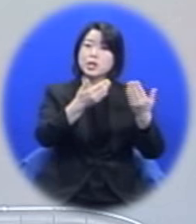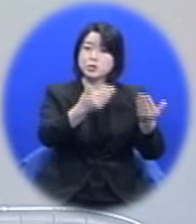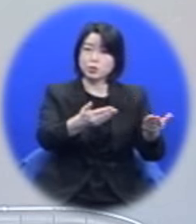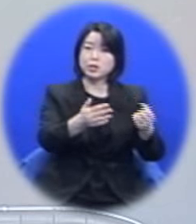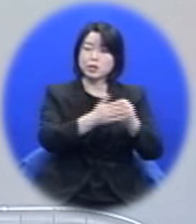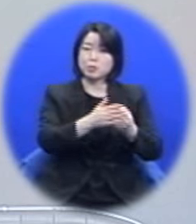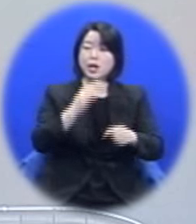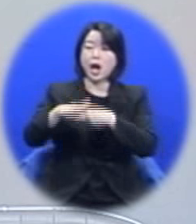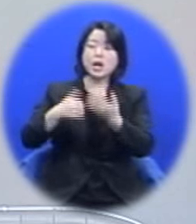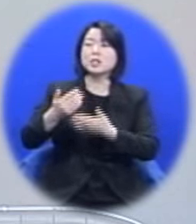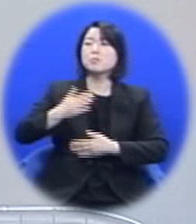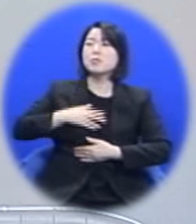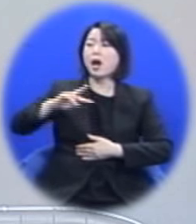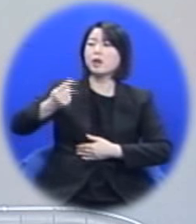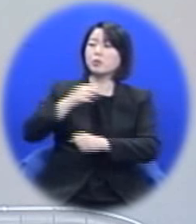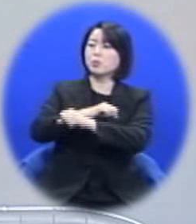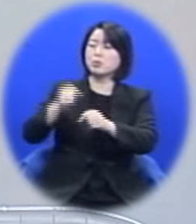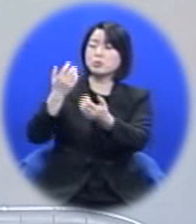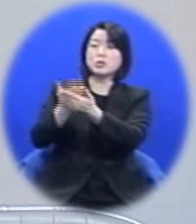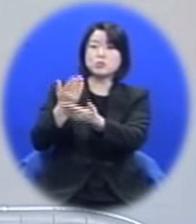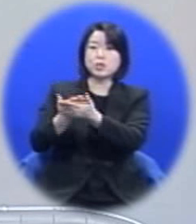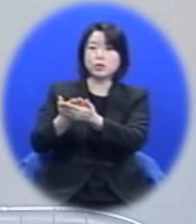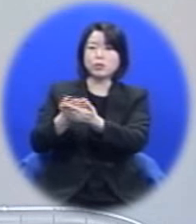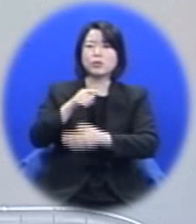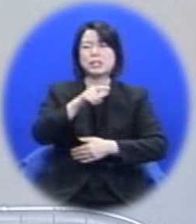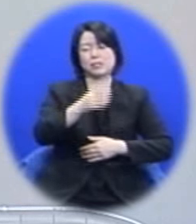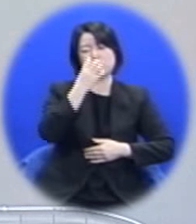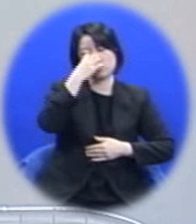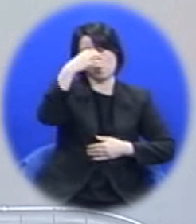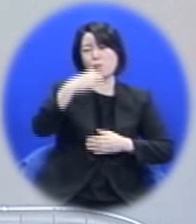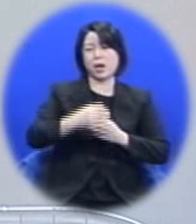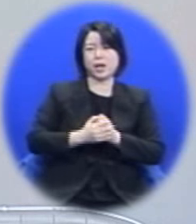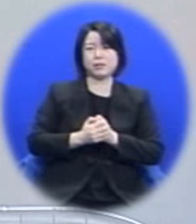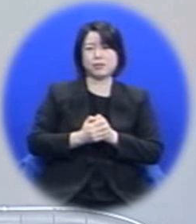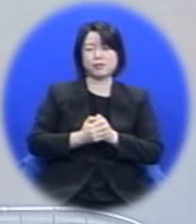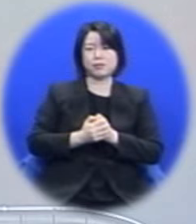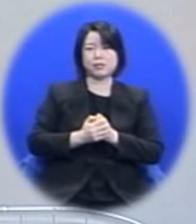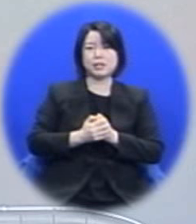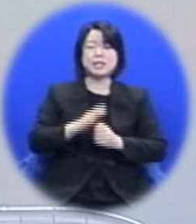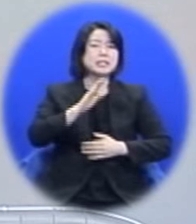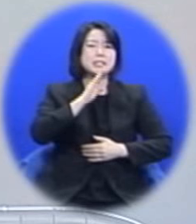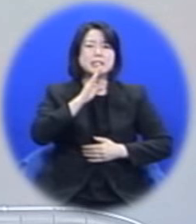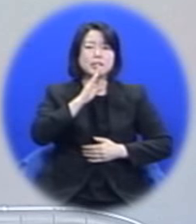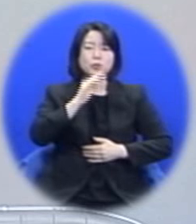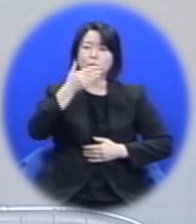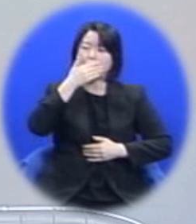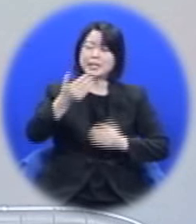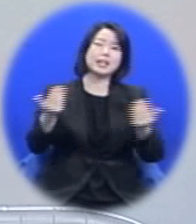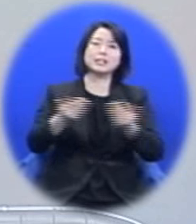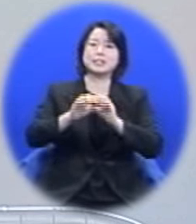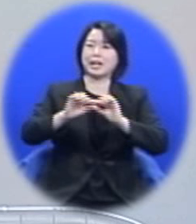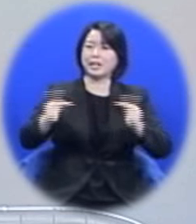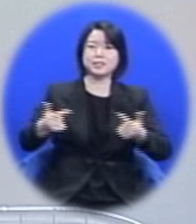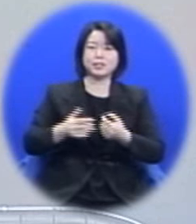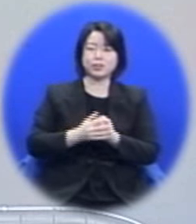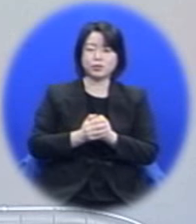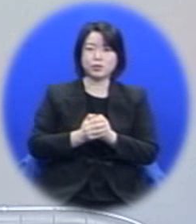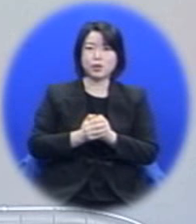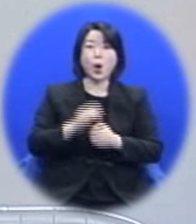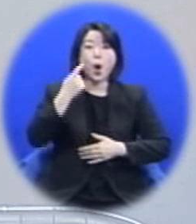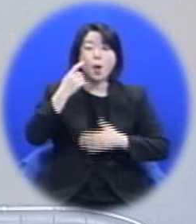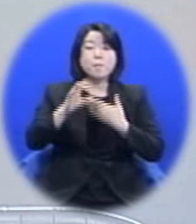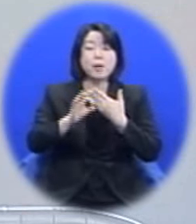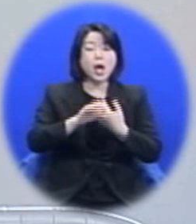나도 용서해 주세요. 이건 교만이고 실제로 일어날 수도 없는 일이고